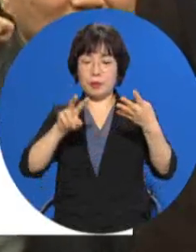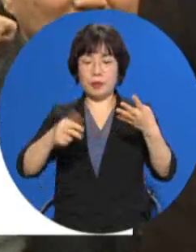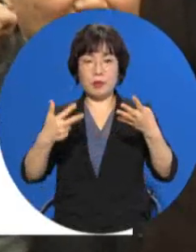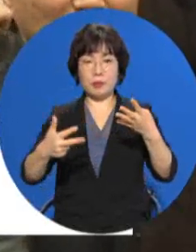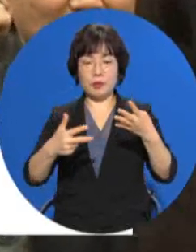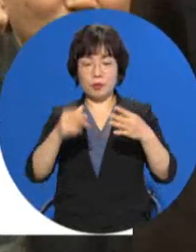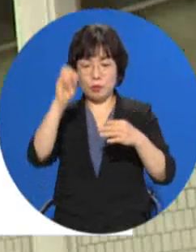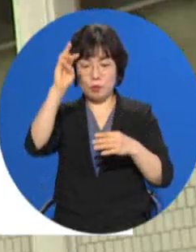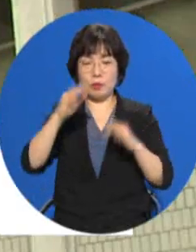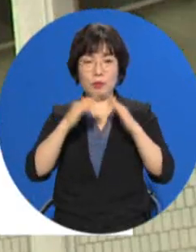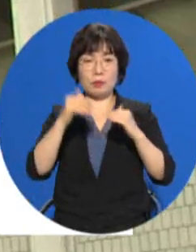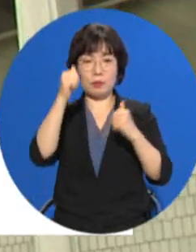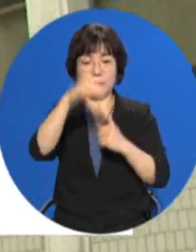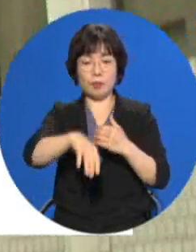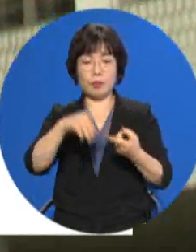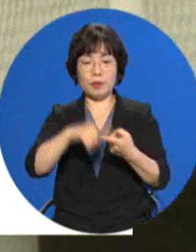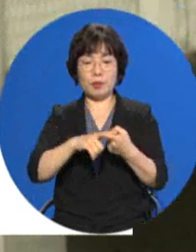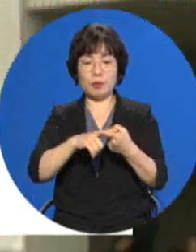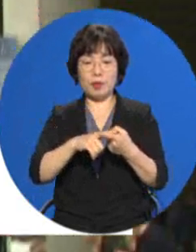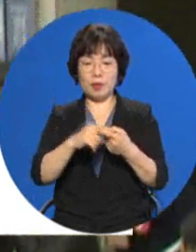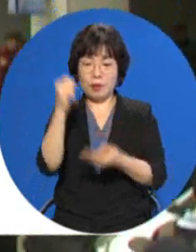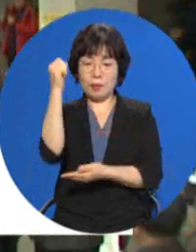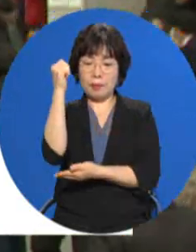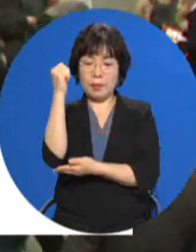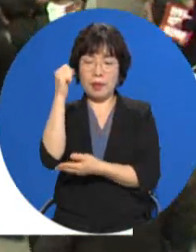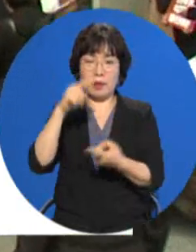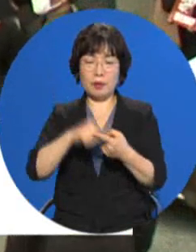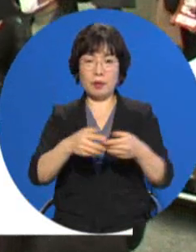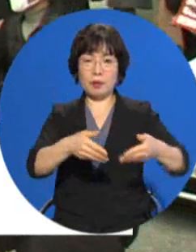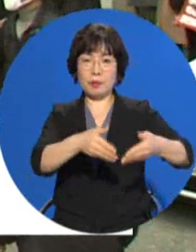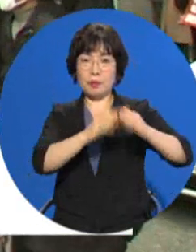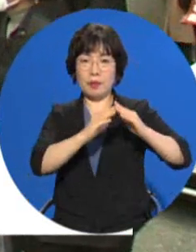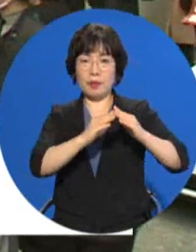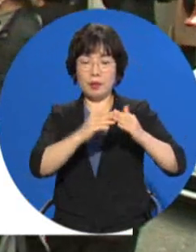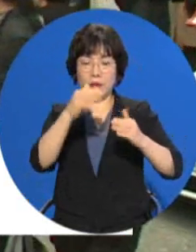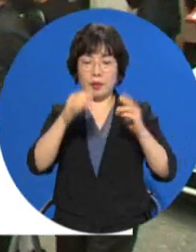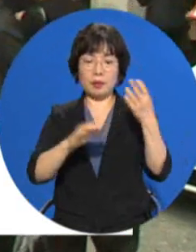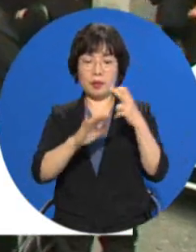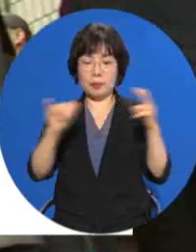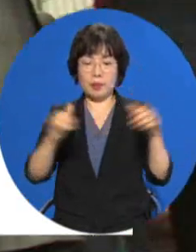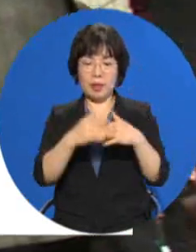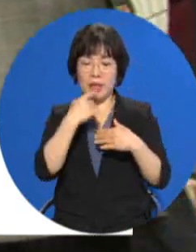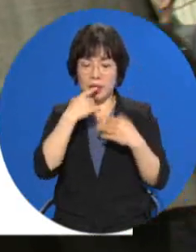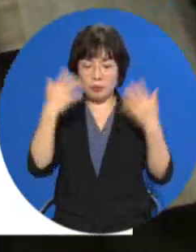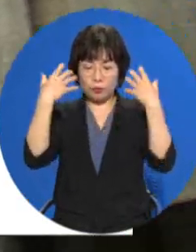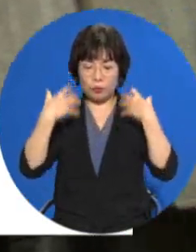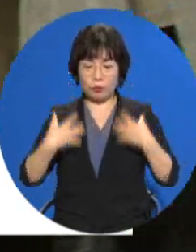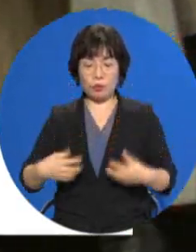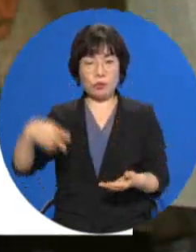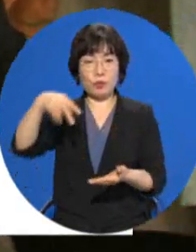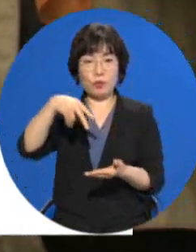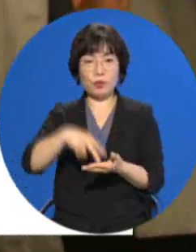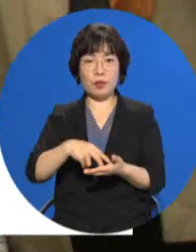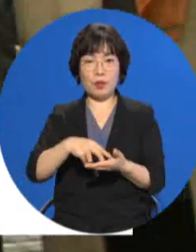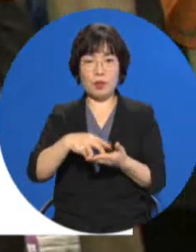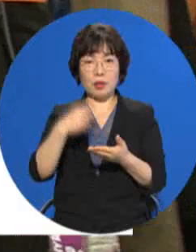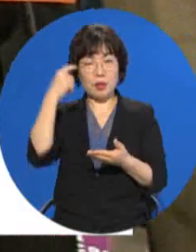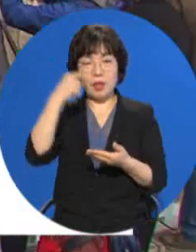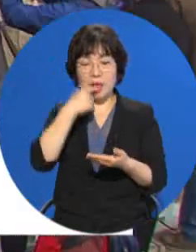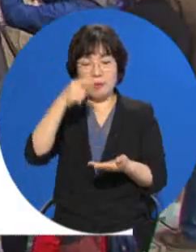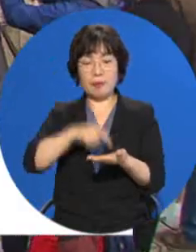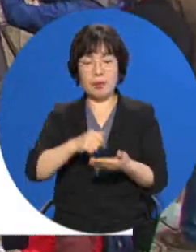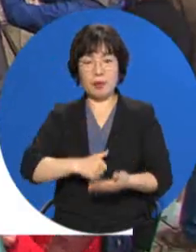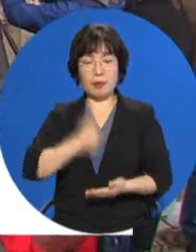광주 법원 앞에 광화문 전두환 동상을 설치하고 유족 회원 20여 명이 소복을 입고 서 있는 등 항의 시위를 한다고